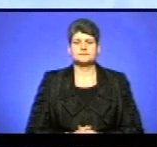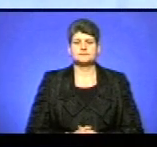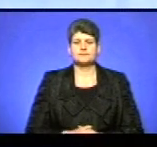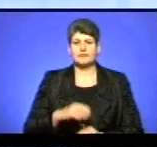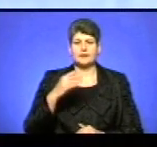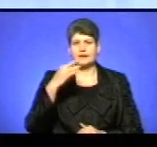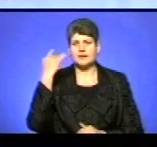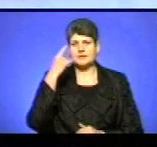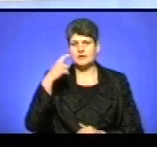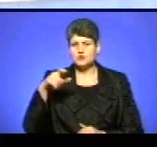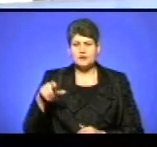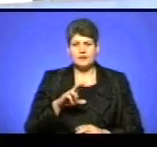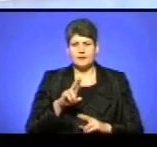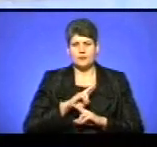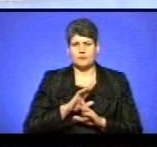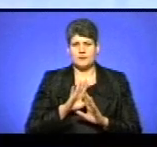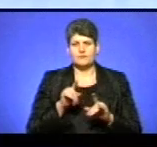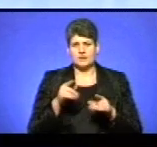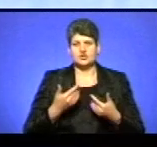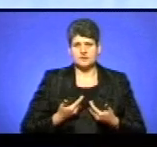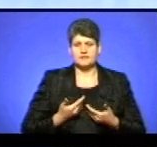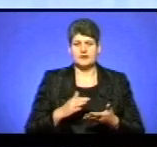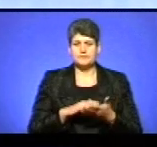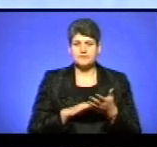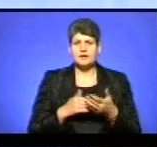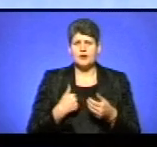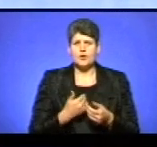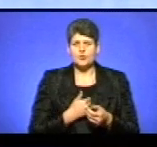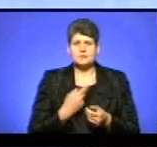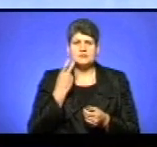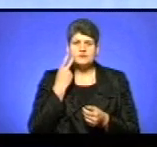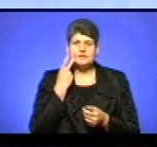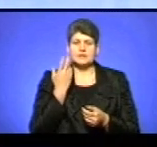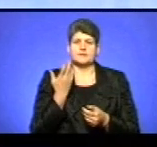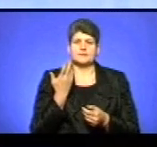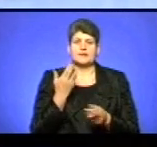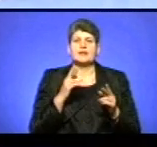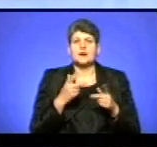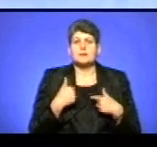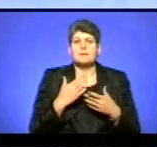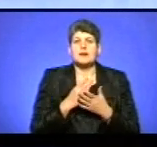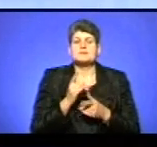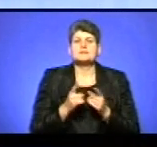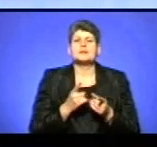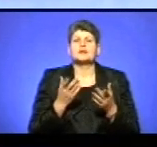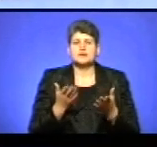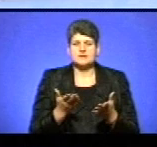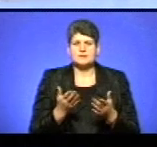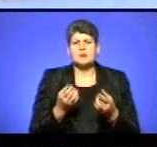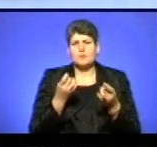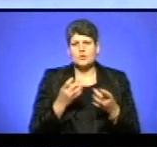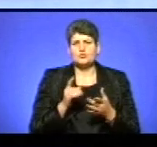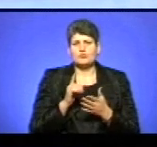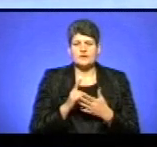Небесна Сотня не вмерла. Вона живе. Я хочу, щоб ми завжди, от як ми маємо змінитися, я думаю, що ми просто